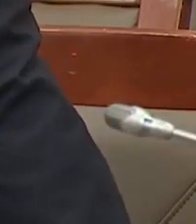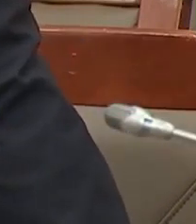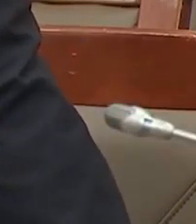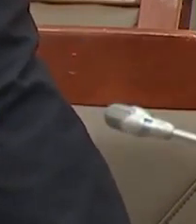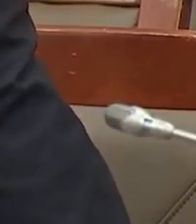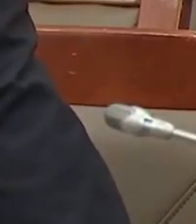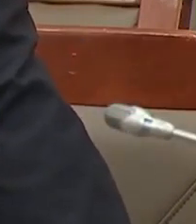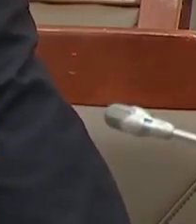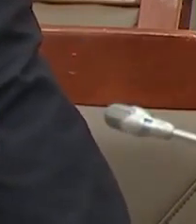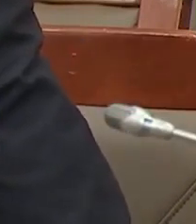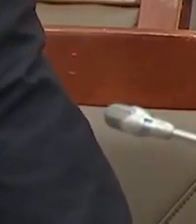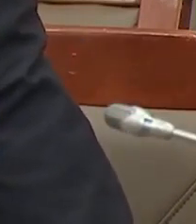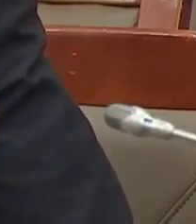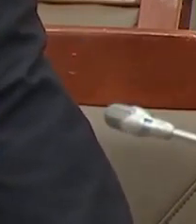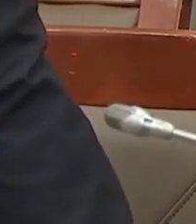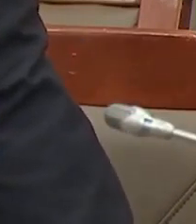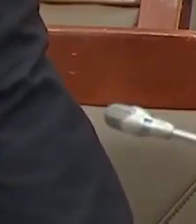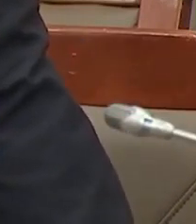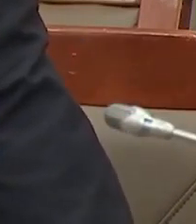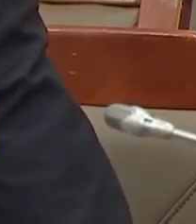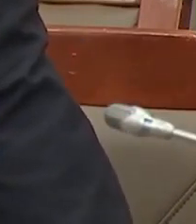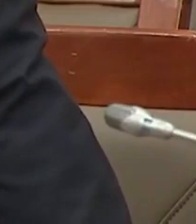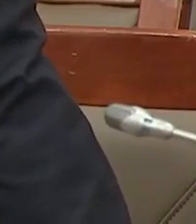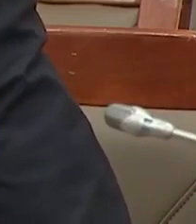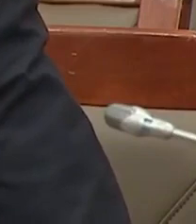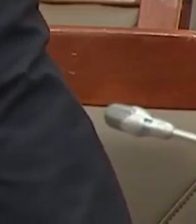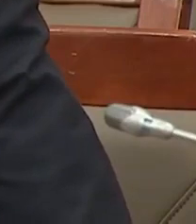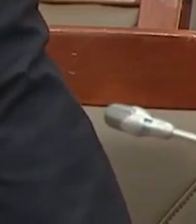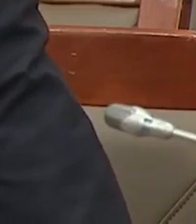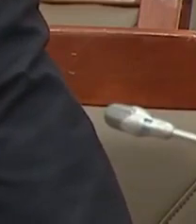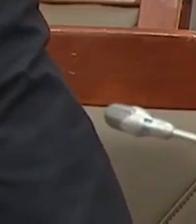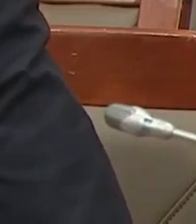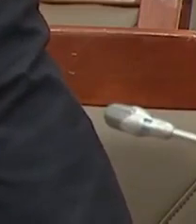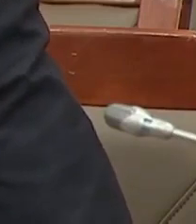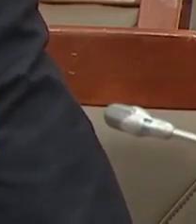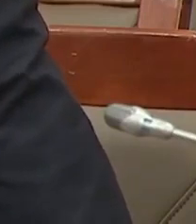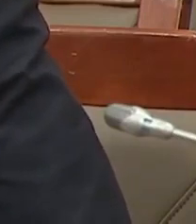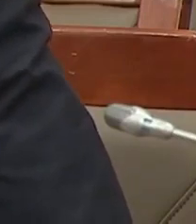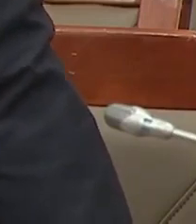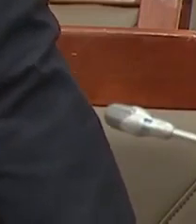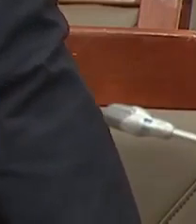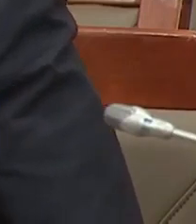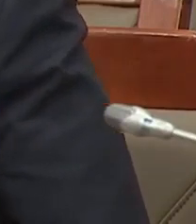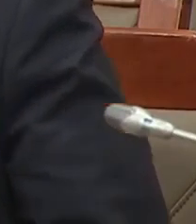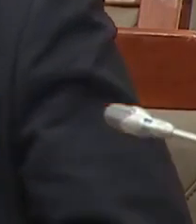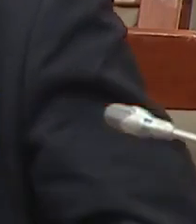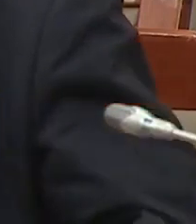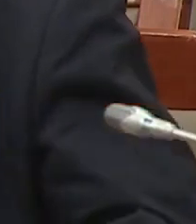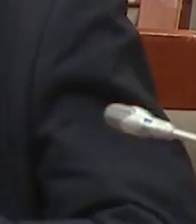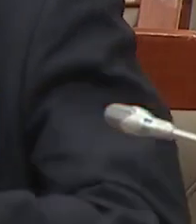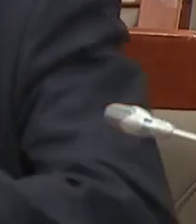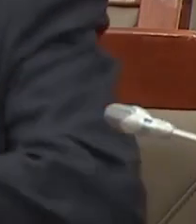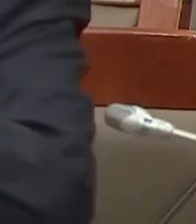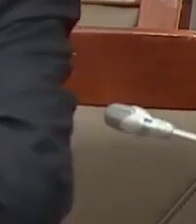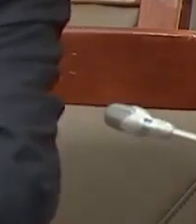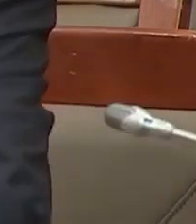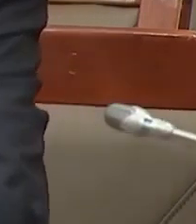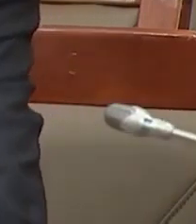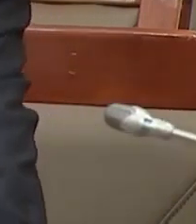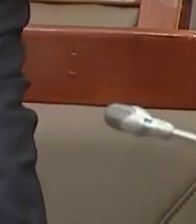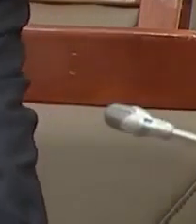хариуцсан ажилсан манай хөгжлийн банкны захирлаар ажиллаж байсан мөнгө баттай би байрлаж шиг хүсэж байна. Би бол бодлогын чанартай асуулыг шийдэж оролцсон